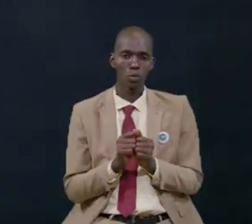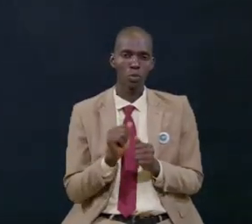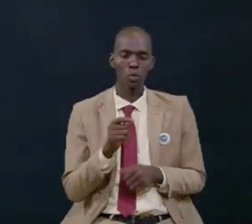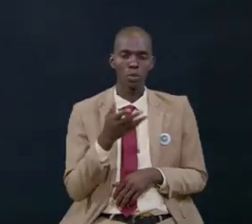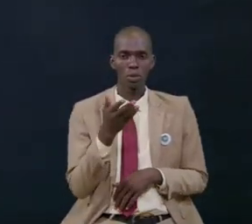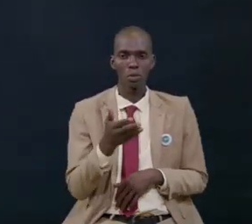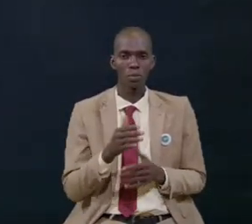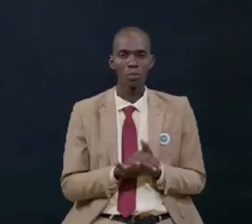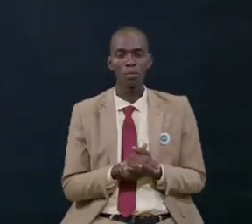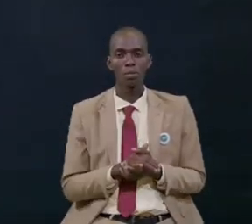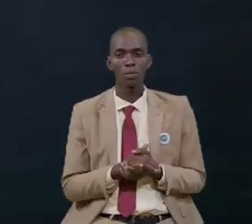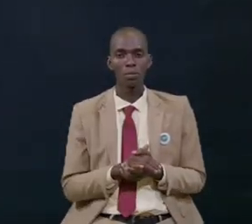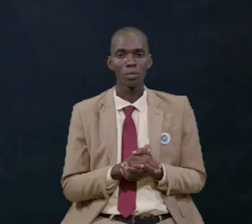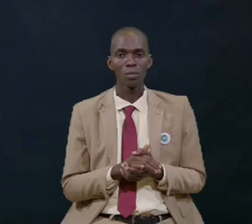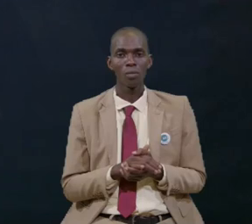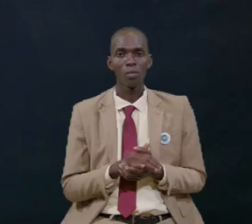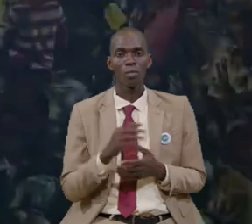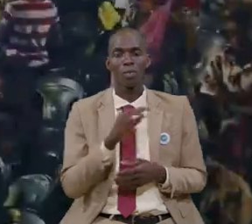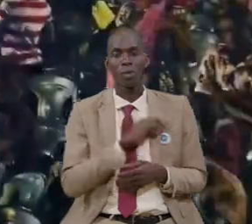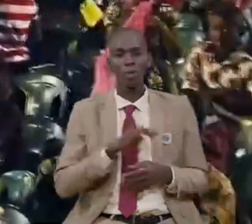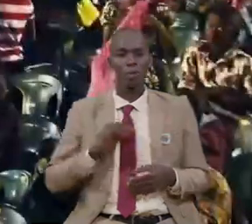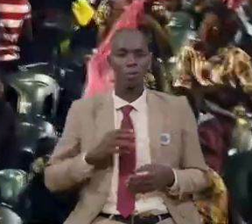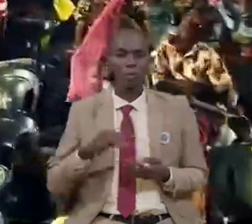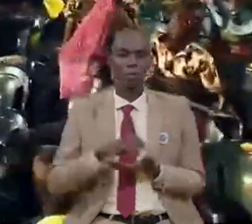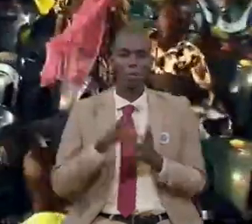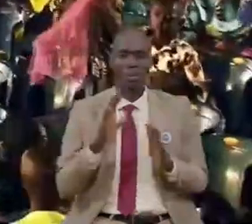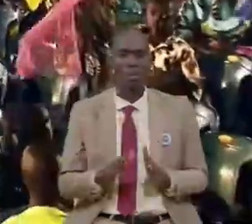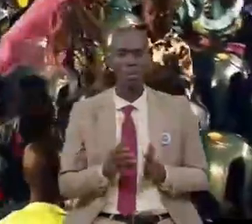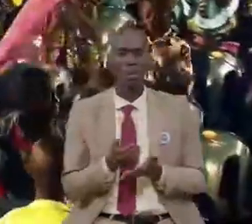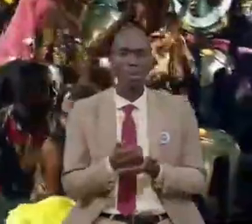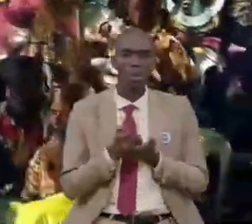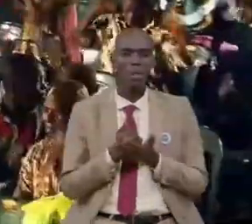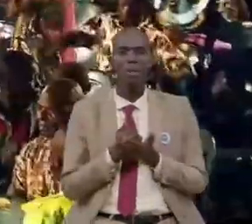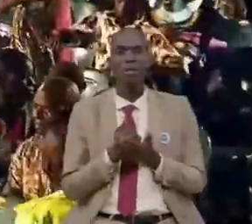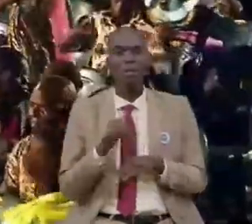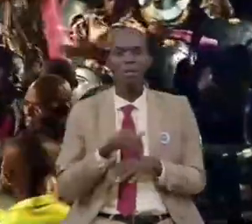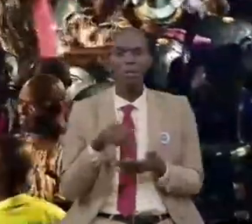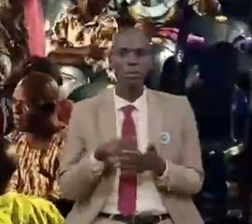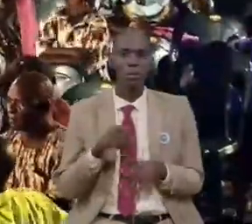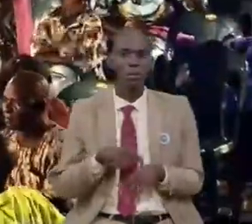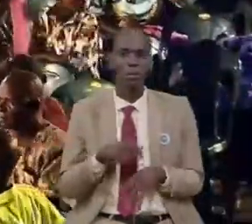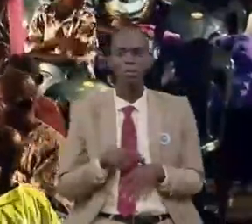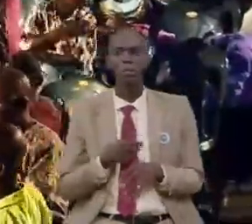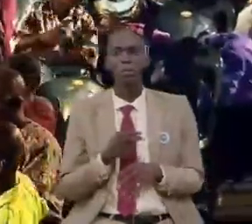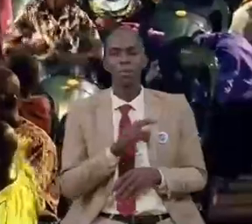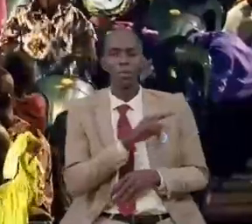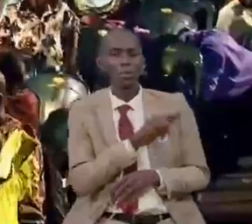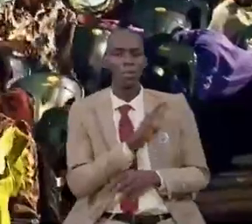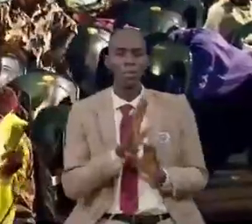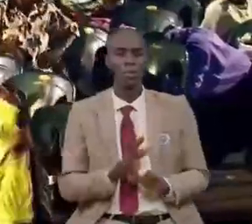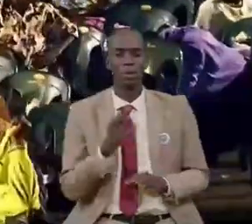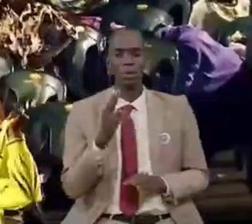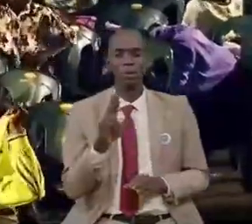Les choristes, les membres de la chorale, aidez-nous. En ce temps, c'est les ouvriers. Aidez-nous.